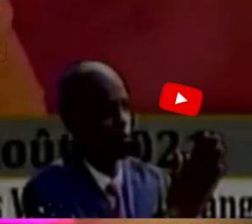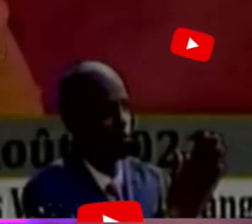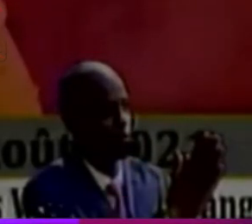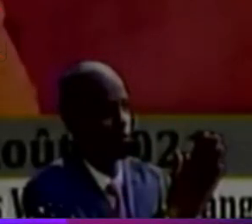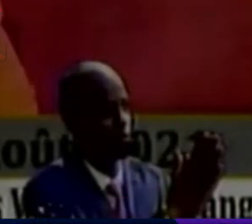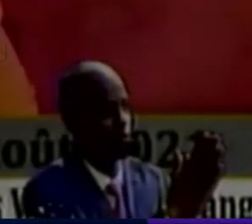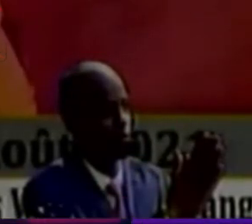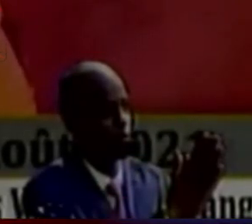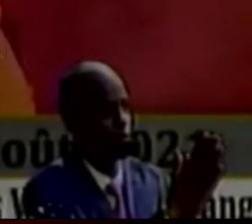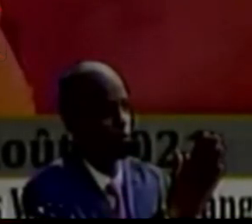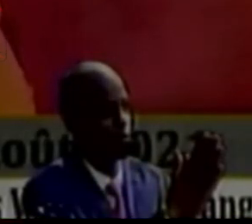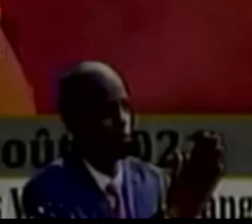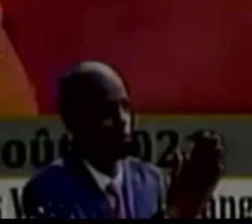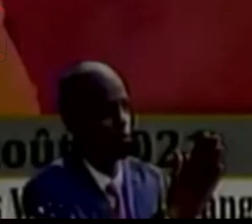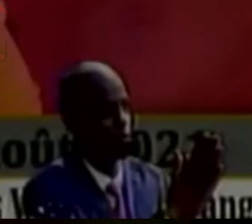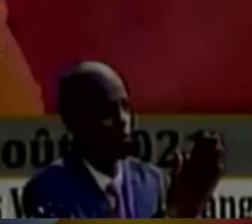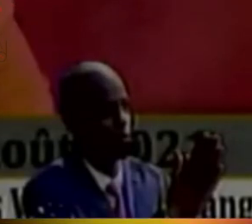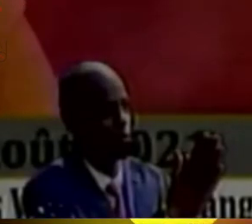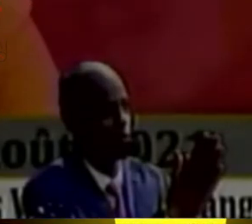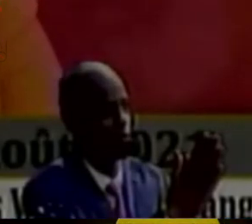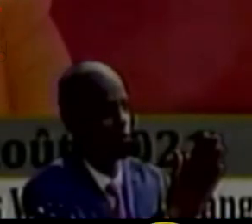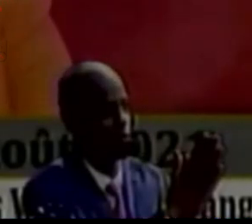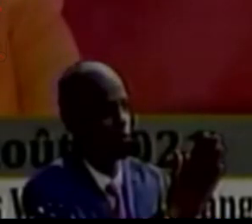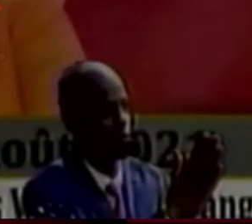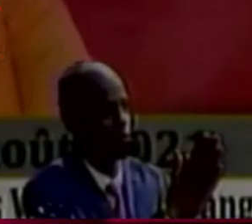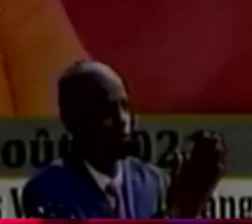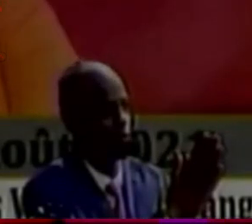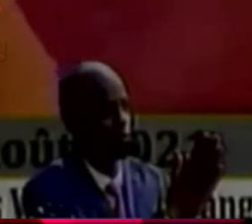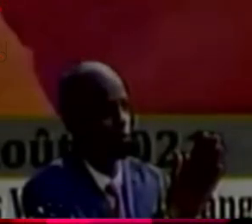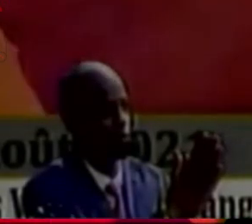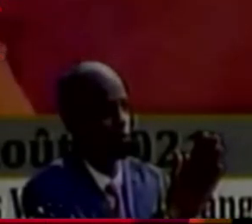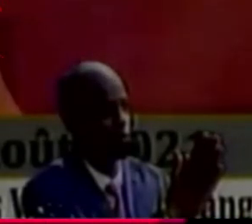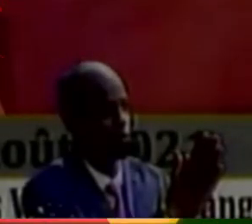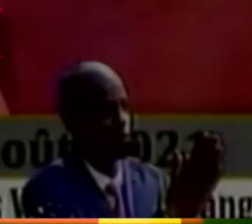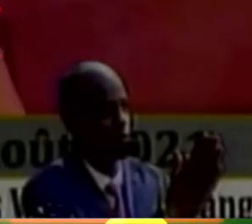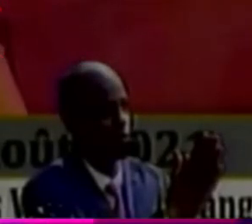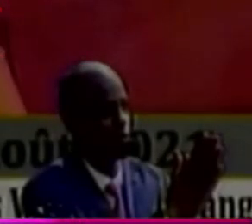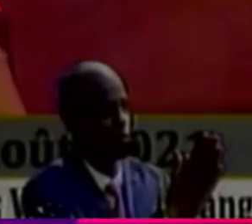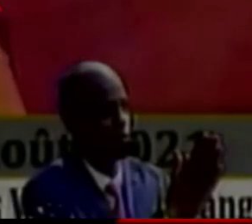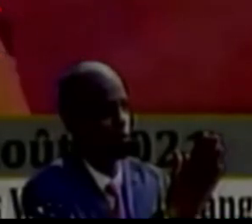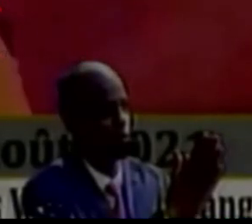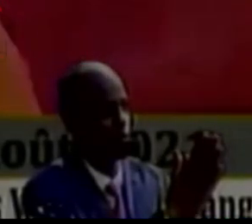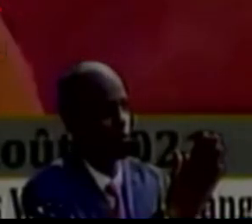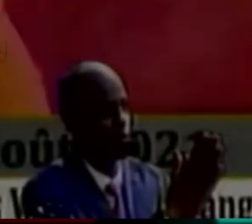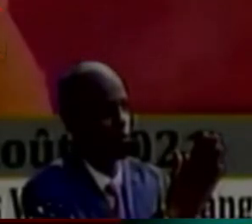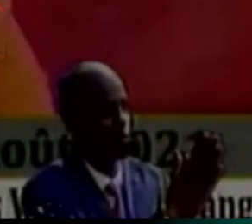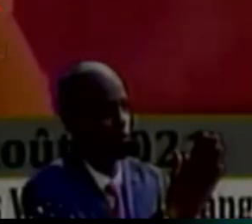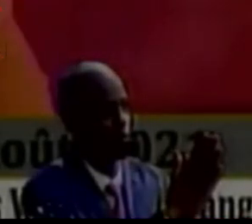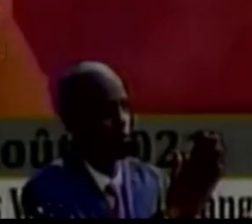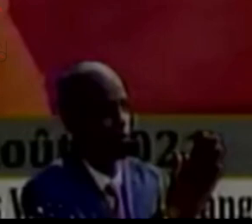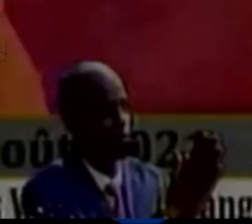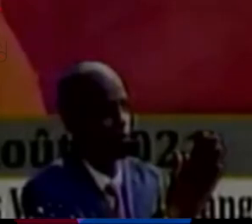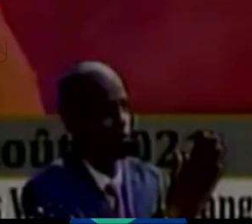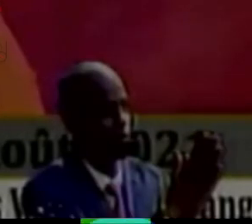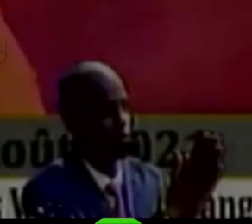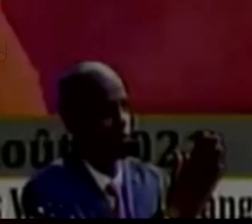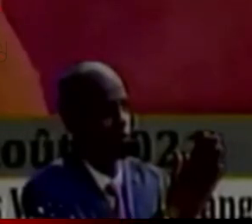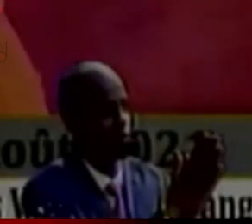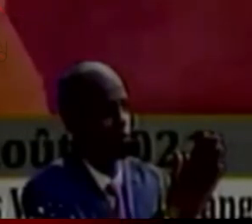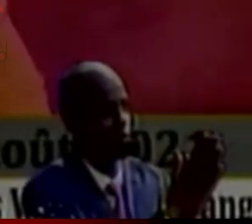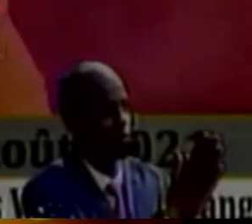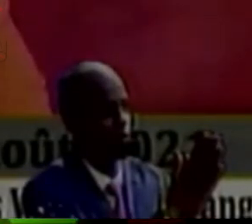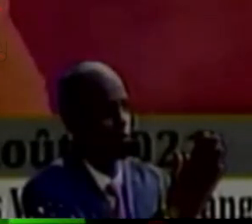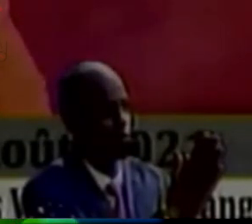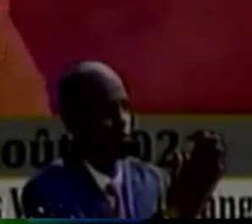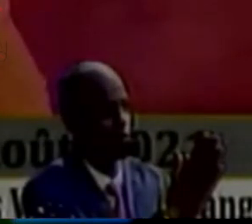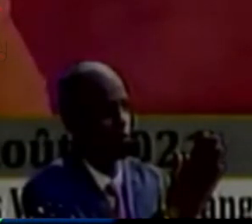gestion à coordination aide pour victimes. C'est dans ce sens que aujourd'hui, nous avons rendu